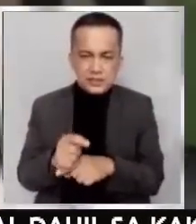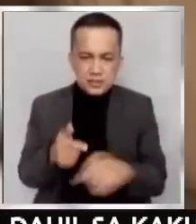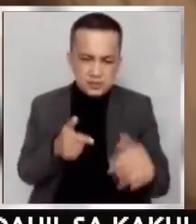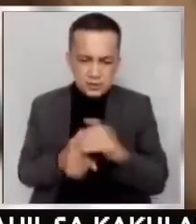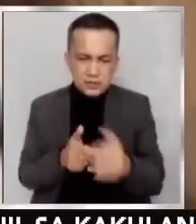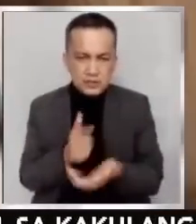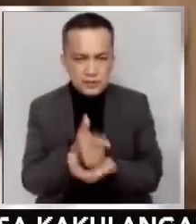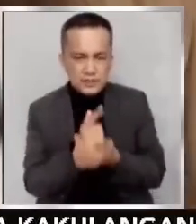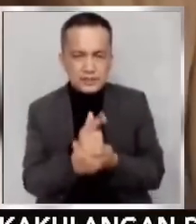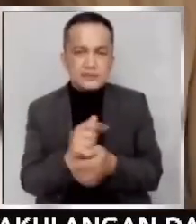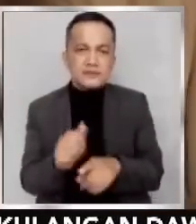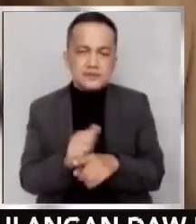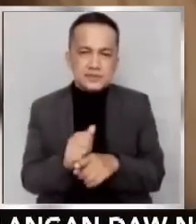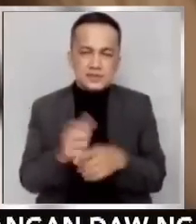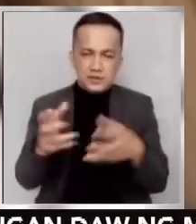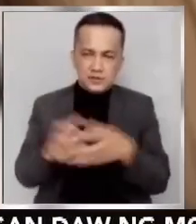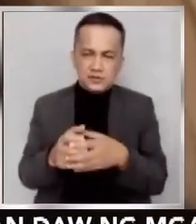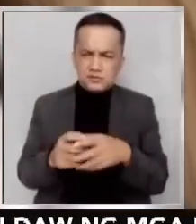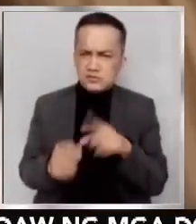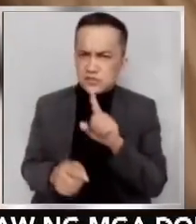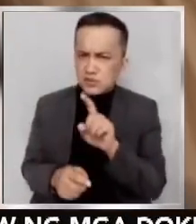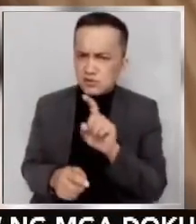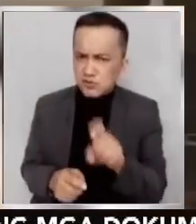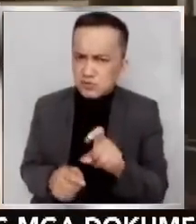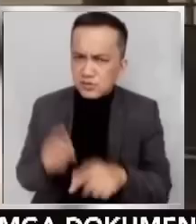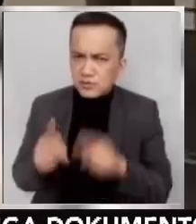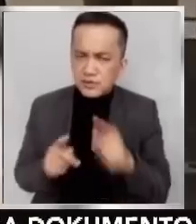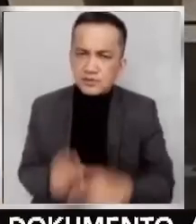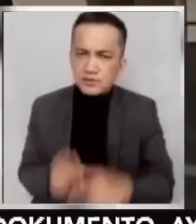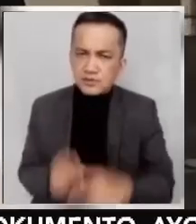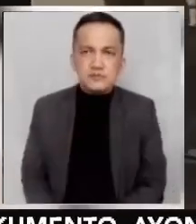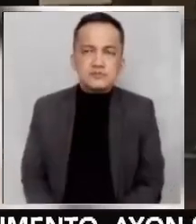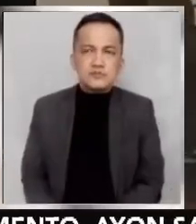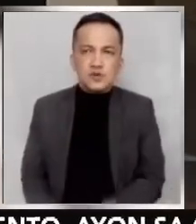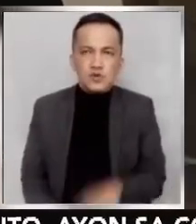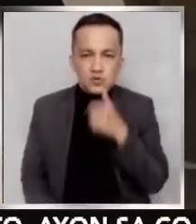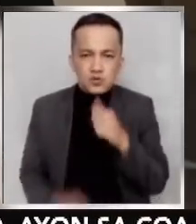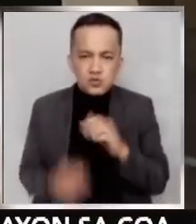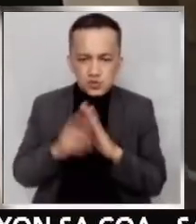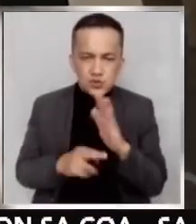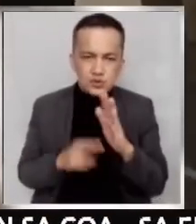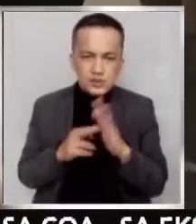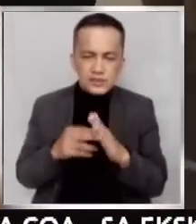cast. Pero ang tanong ng mga tao, sino kaya ang gaganap na leading lady ni Ruru